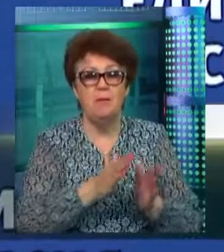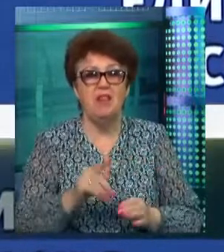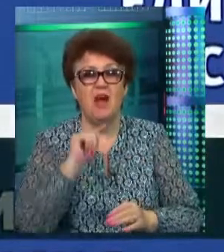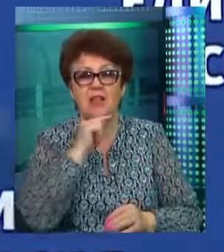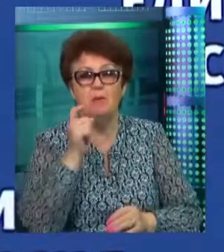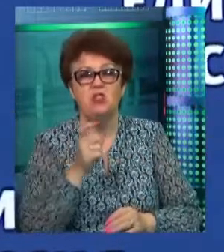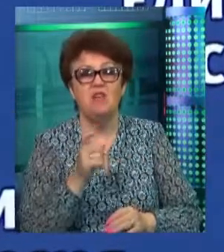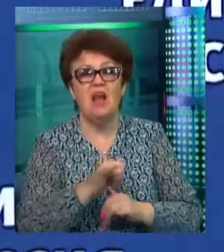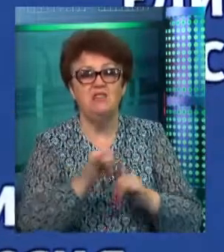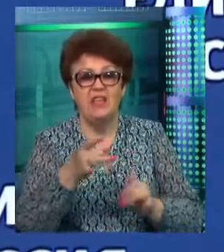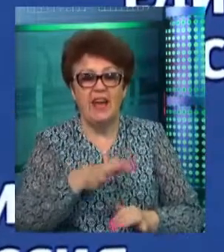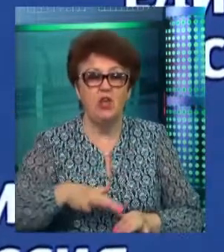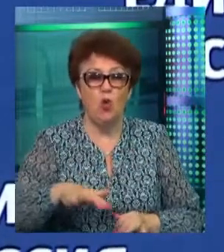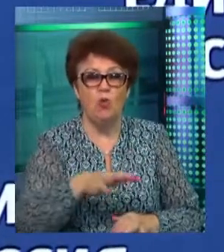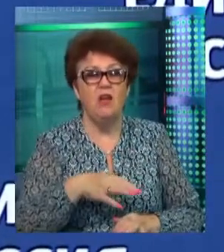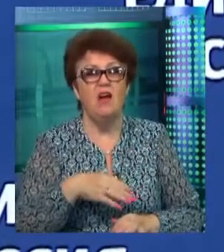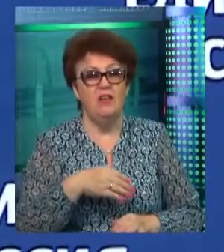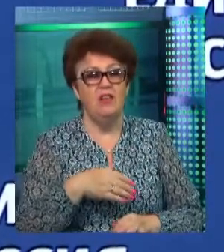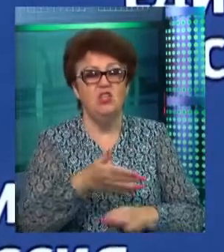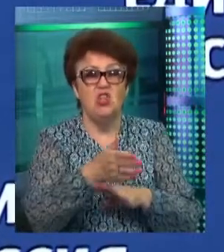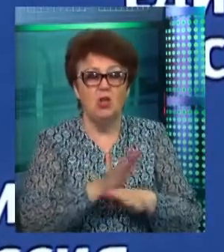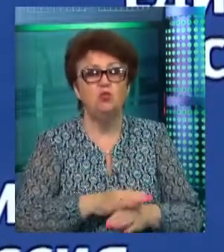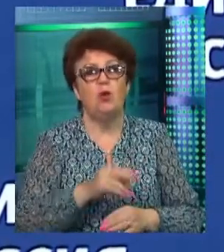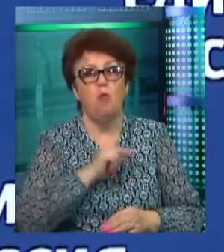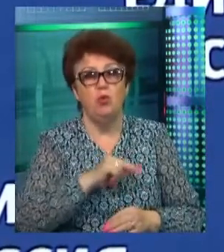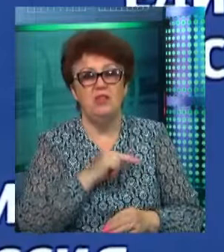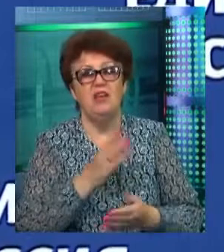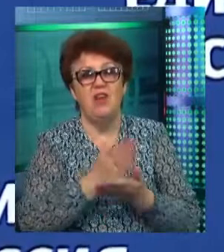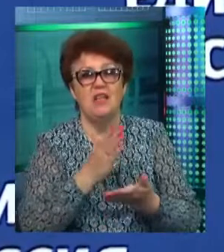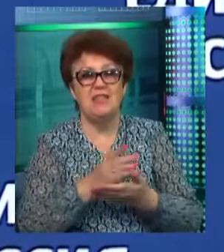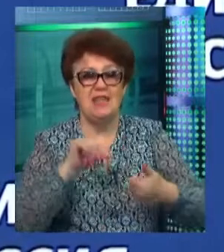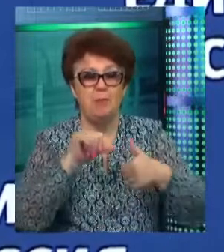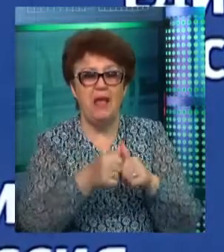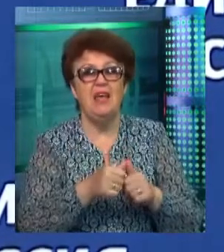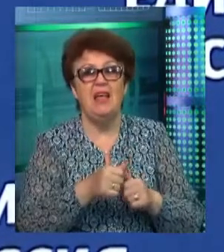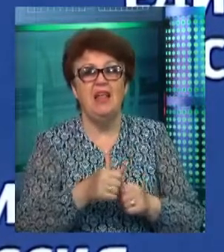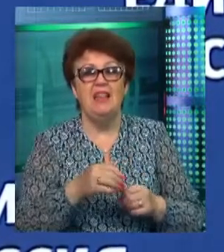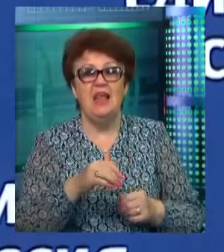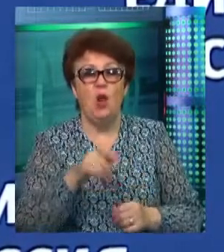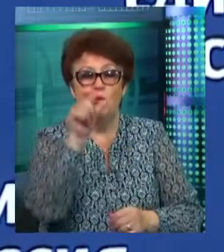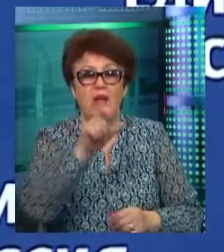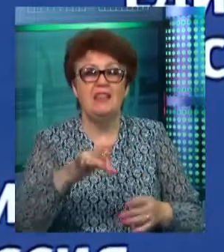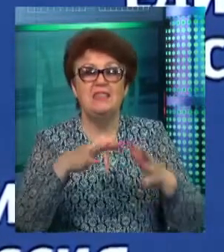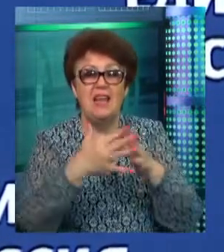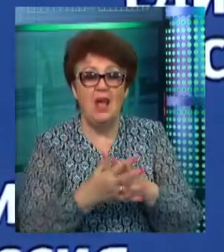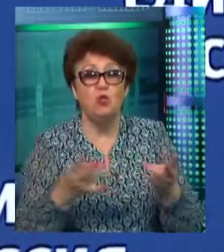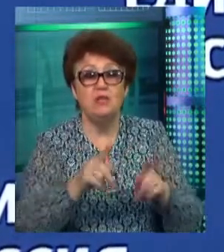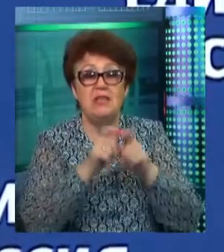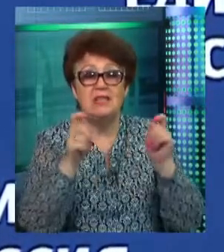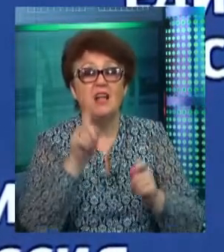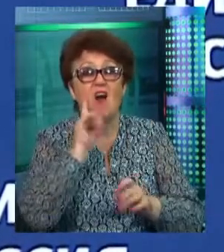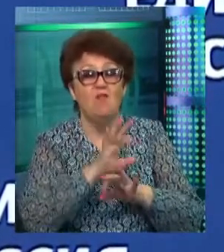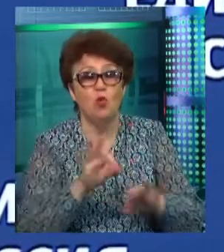развития региона важной частью этой работы является закрепление людей на селе для этого нужно создать комфортную